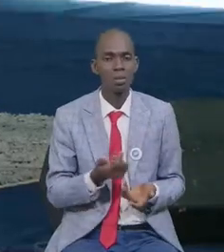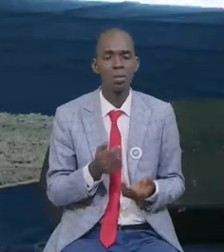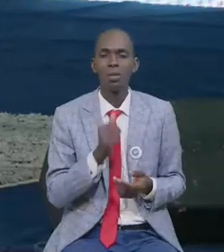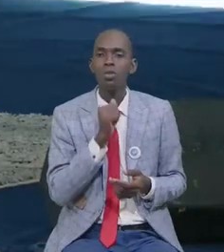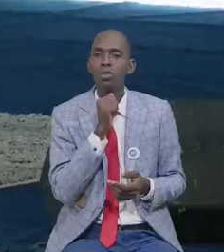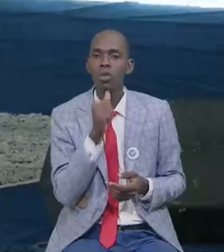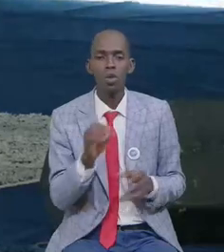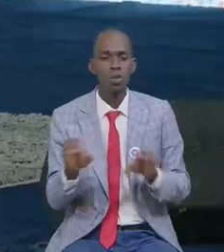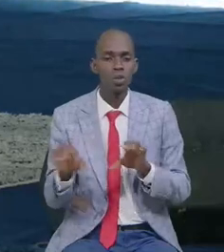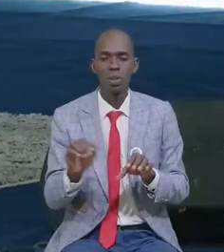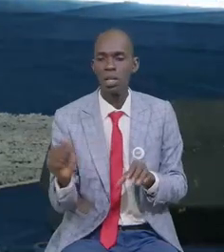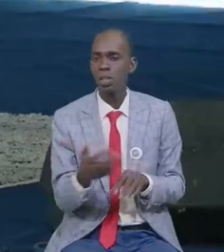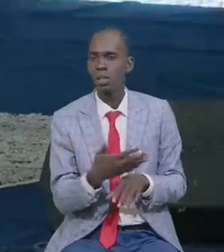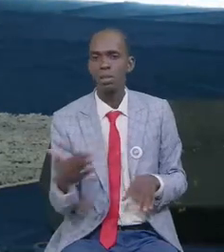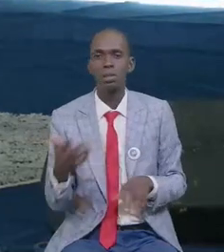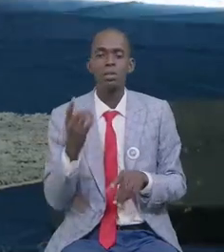du tout,